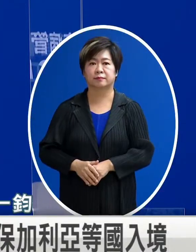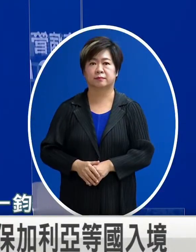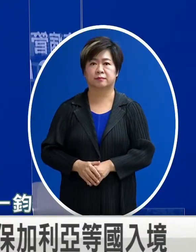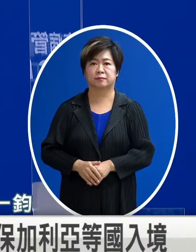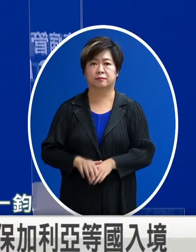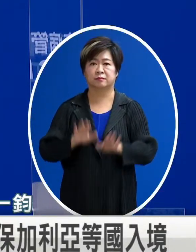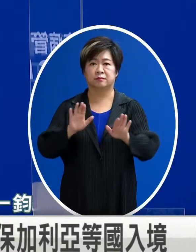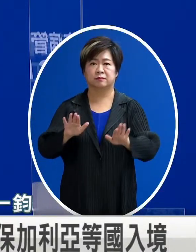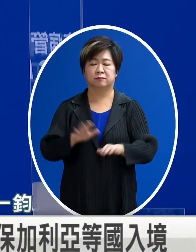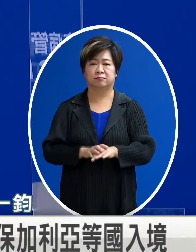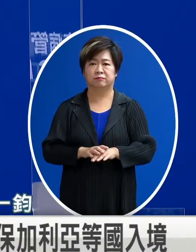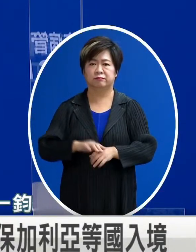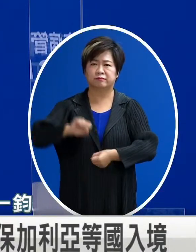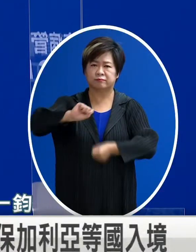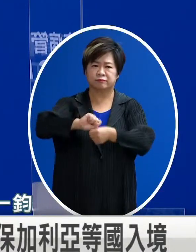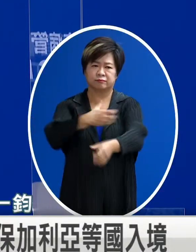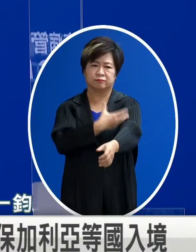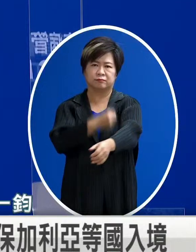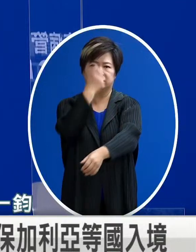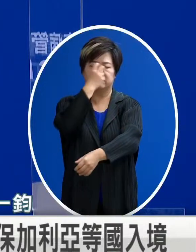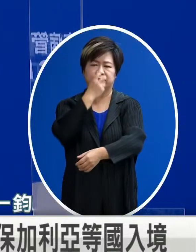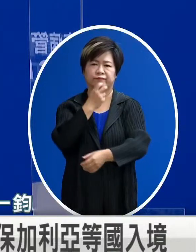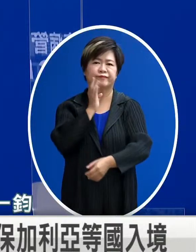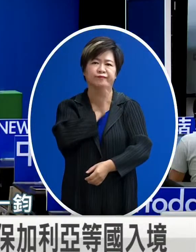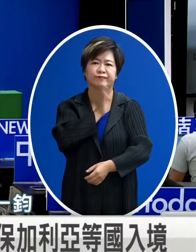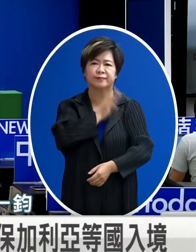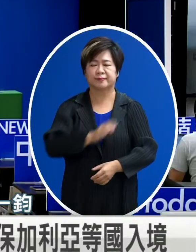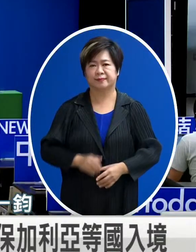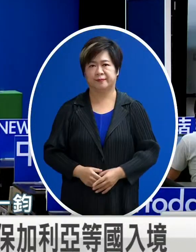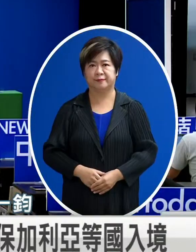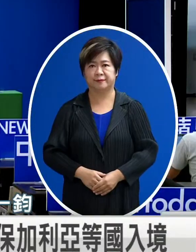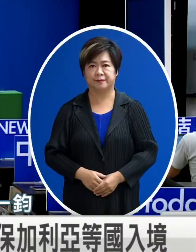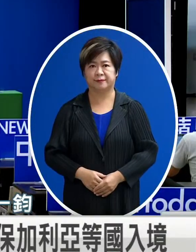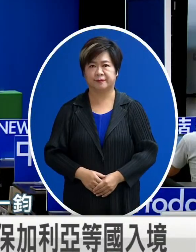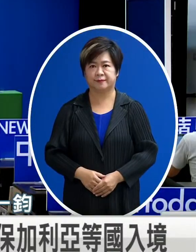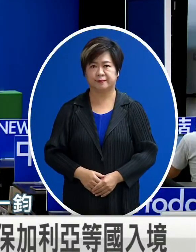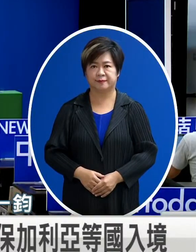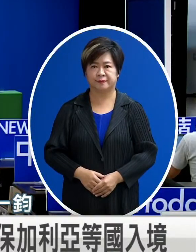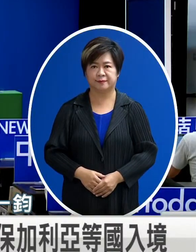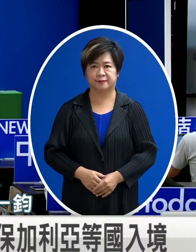需要再做这个额外抗体检查的一个情形。